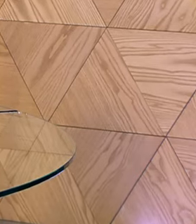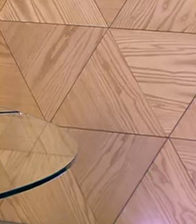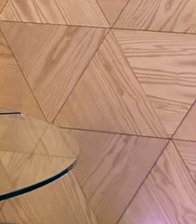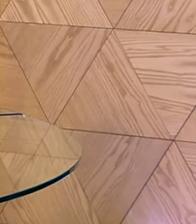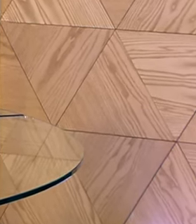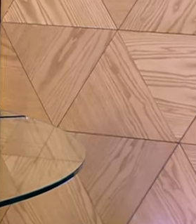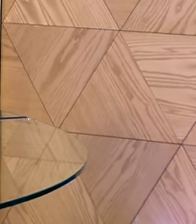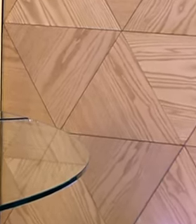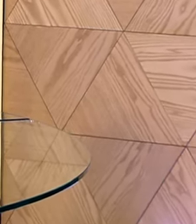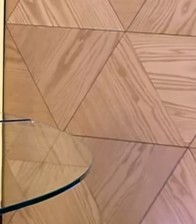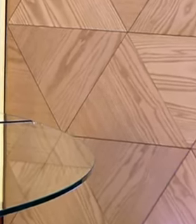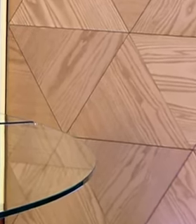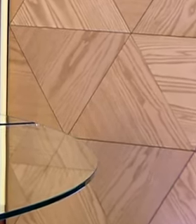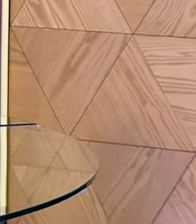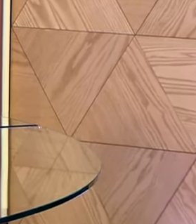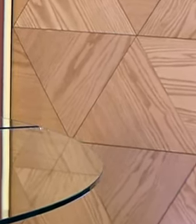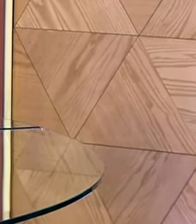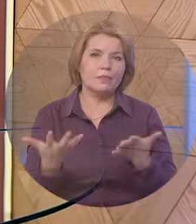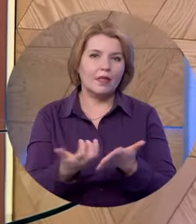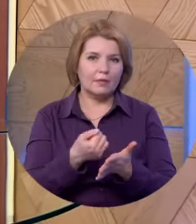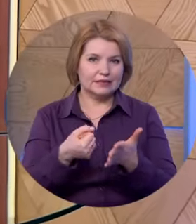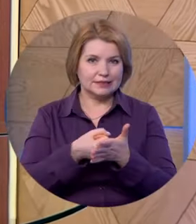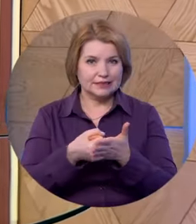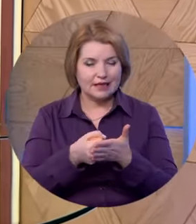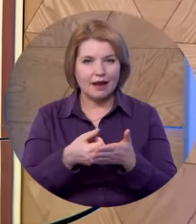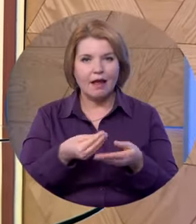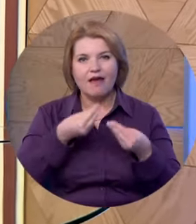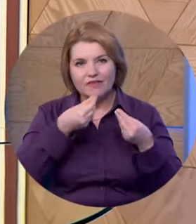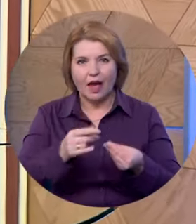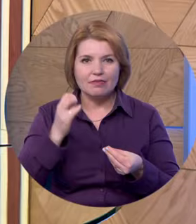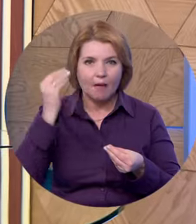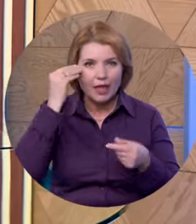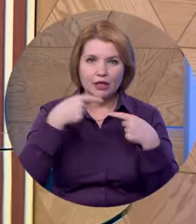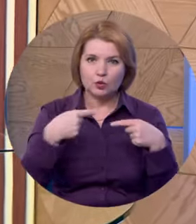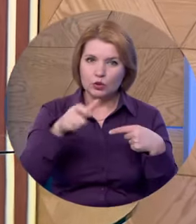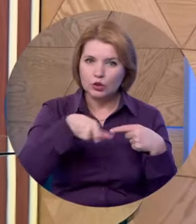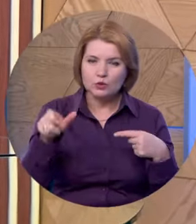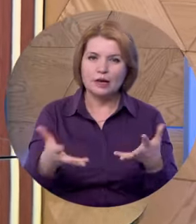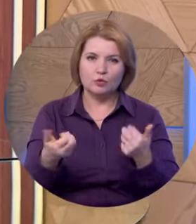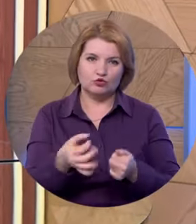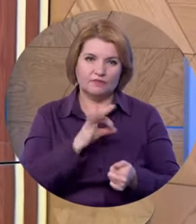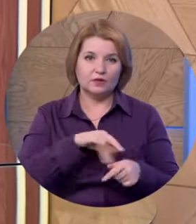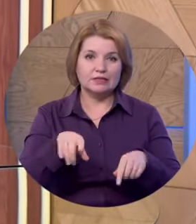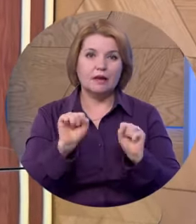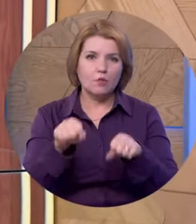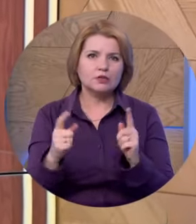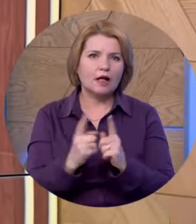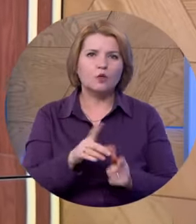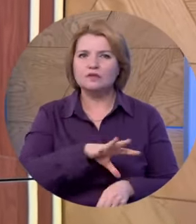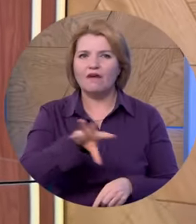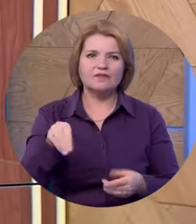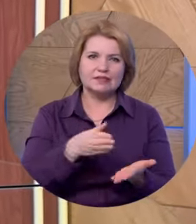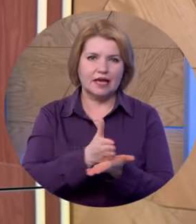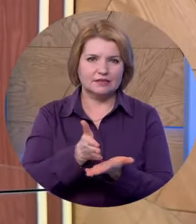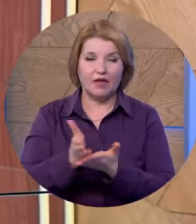многие используют ее, чтобы добиться цели, влиять на мнение других людей или получить выгоду. С ней можно столкнуться во всех сферах межличностного